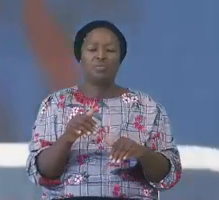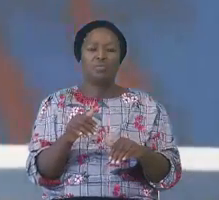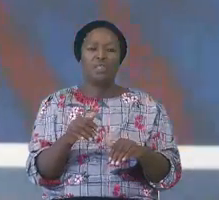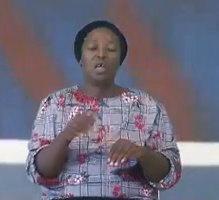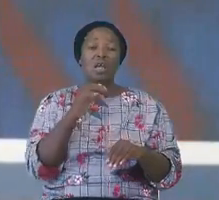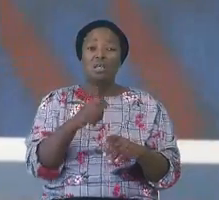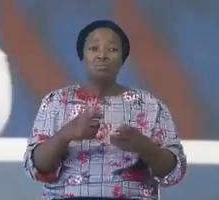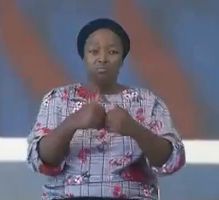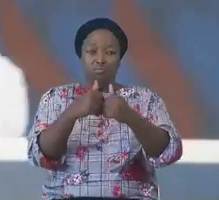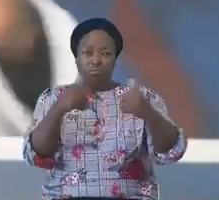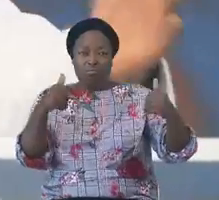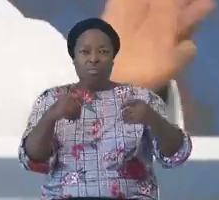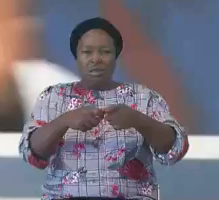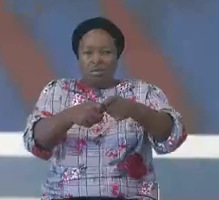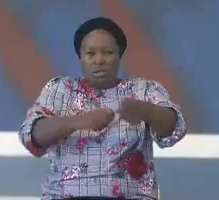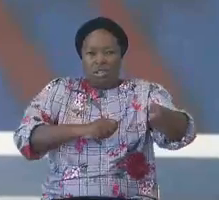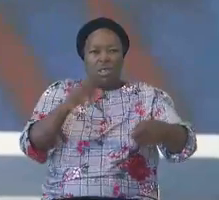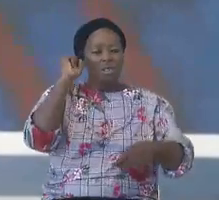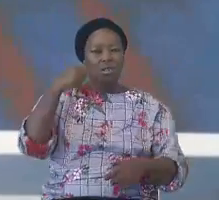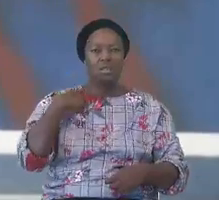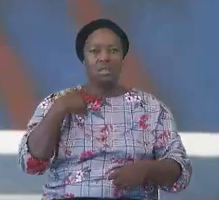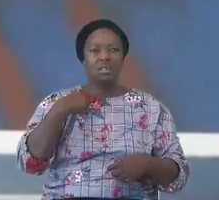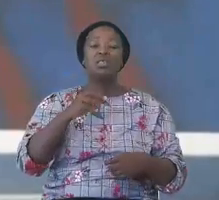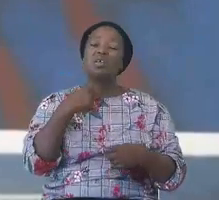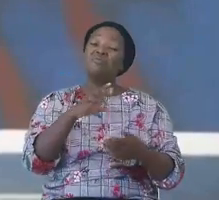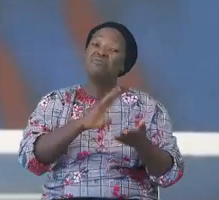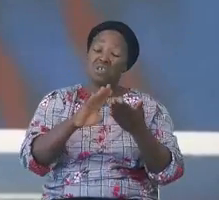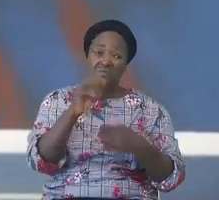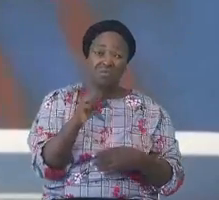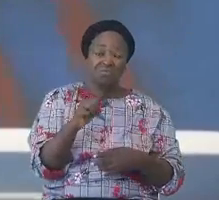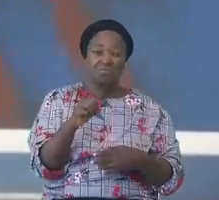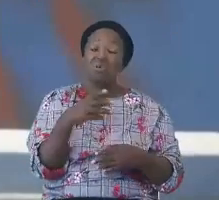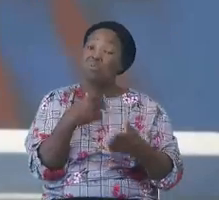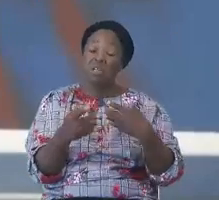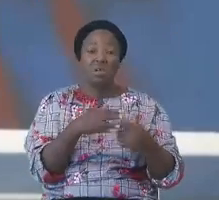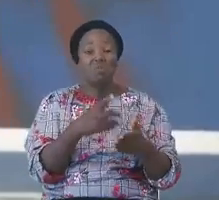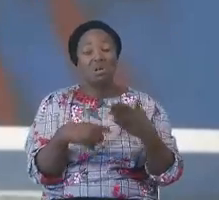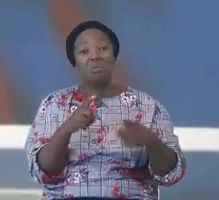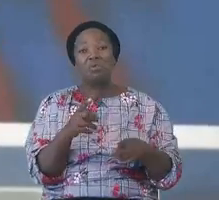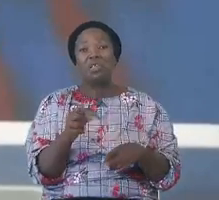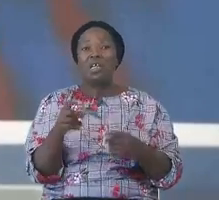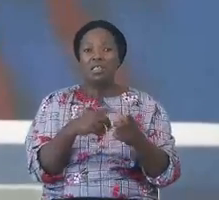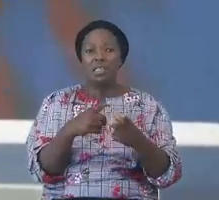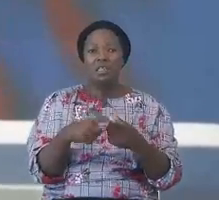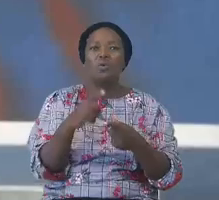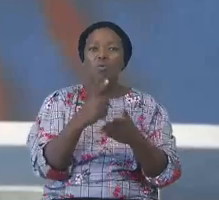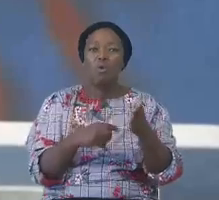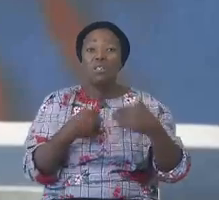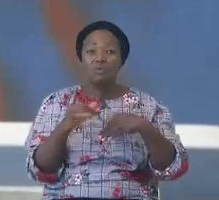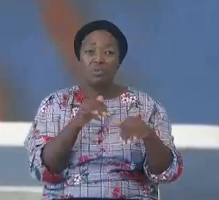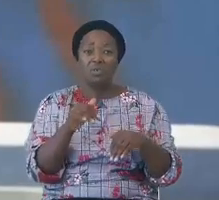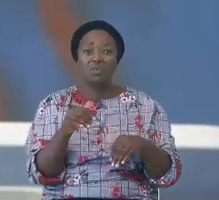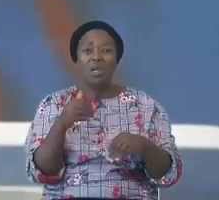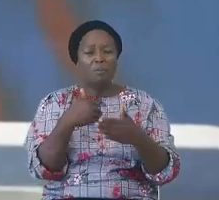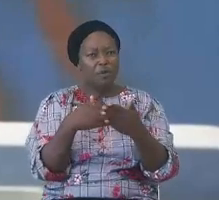qu'ils font. Ils se partageaient ses vêtements en tirant au sort. Ils ont tiré au sort